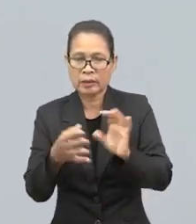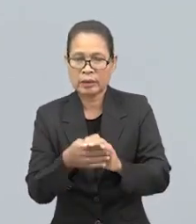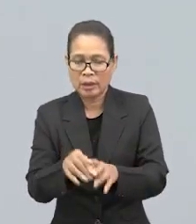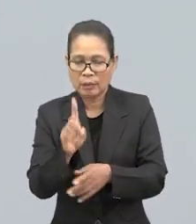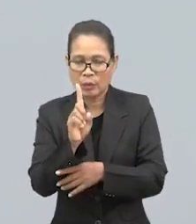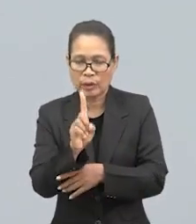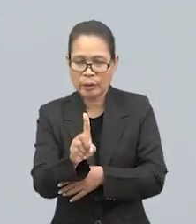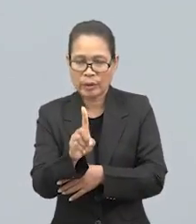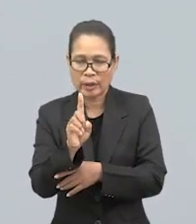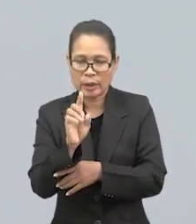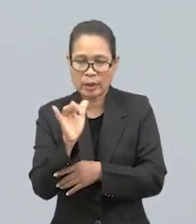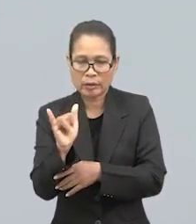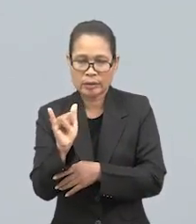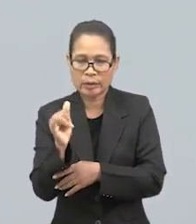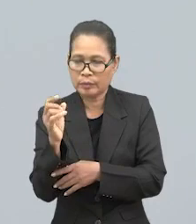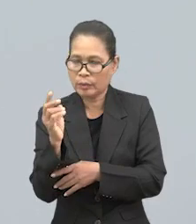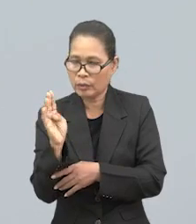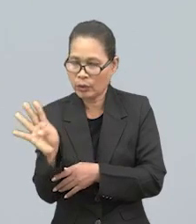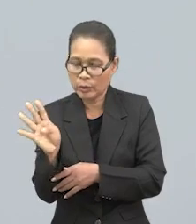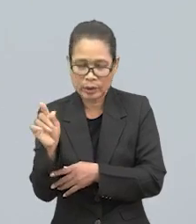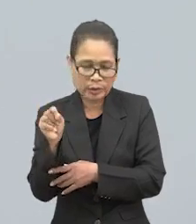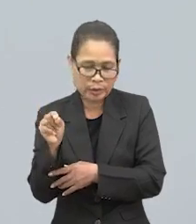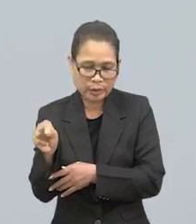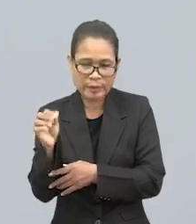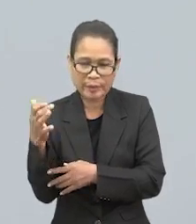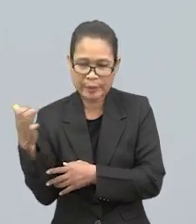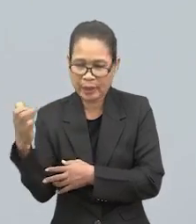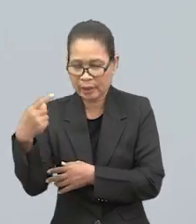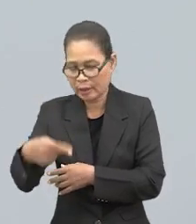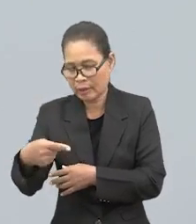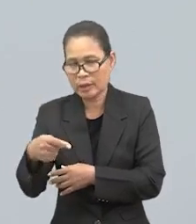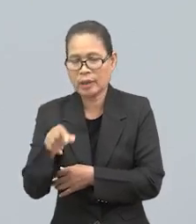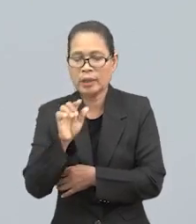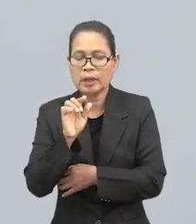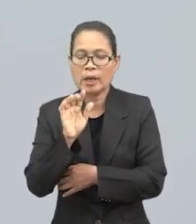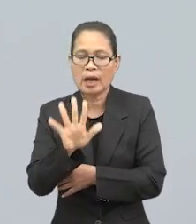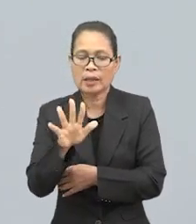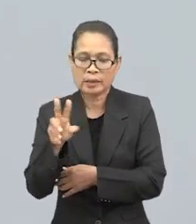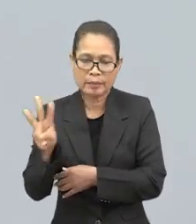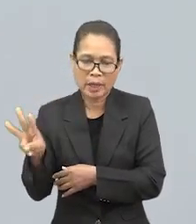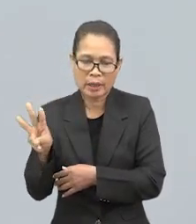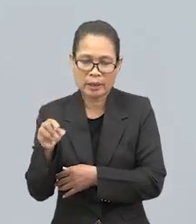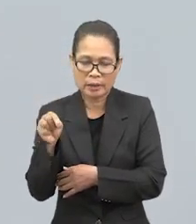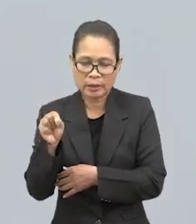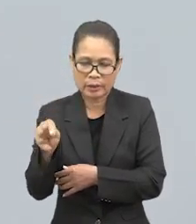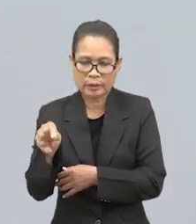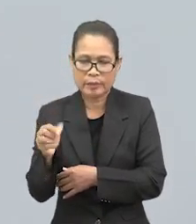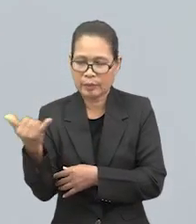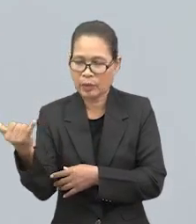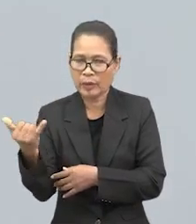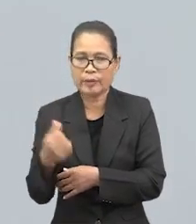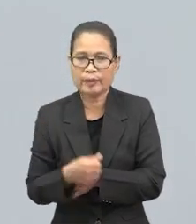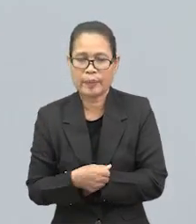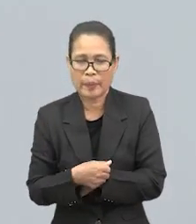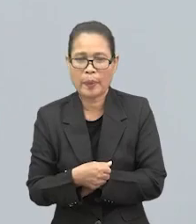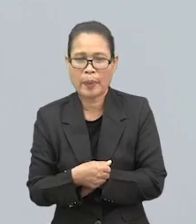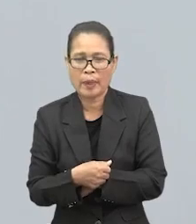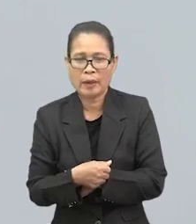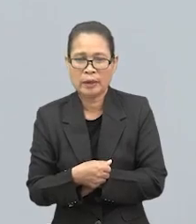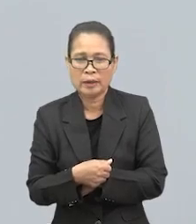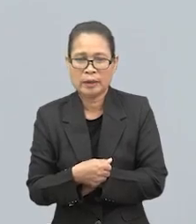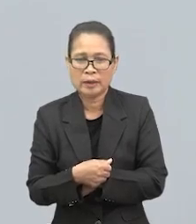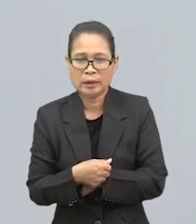nào đại tệ tương nâng. Mùi rối học sập buôn chọc bạm phí. Đọc nâng ha sập bấy cho